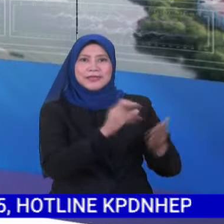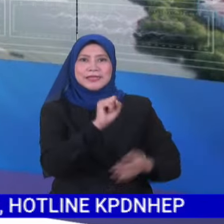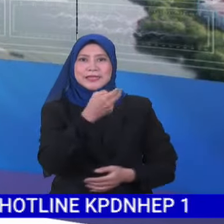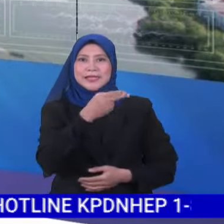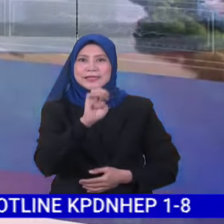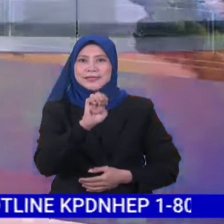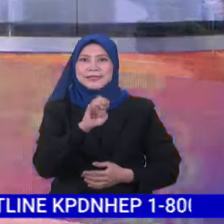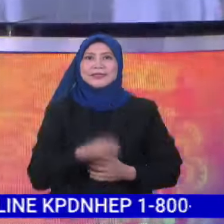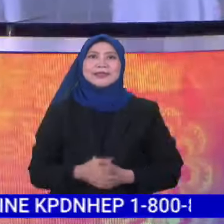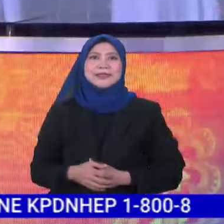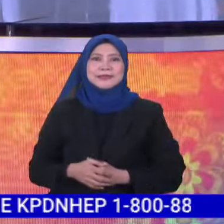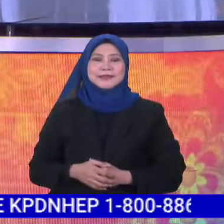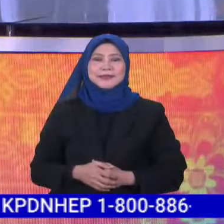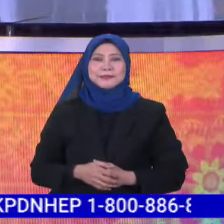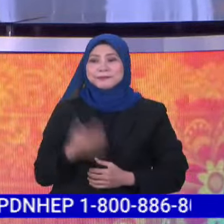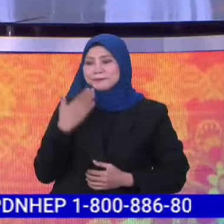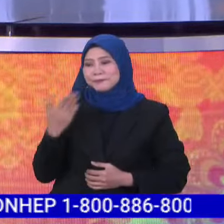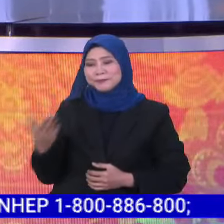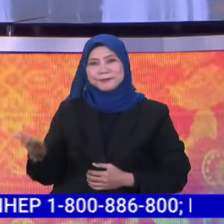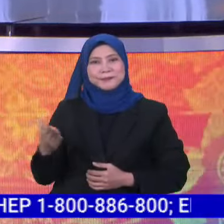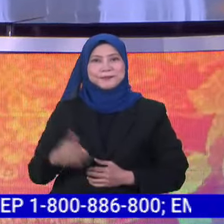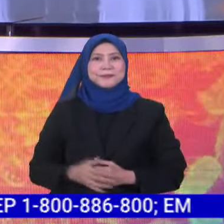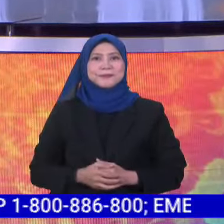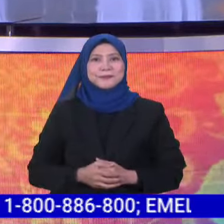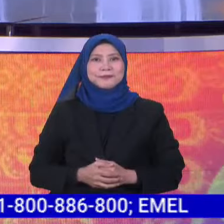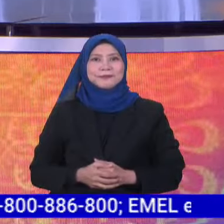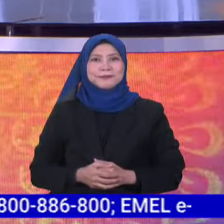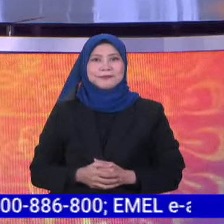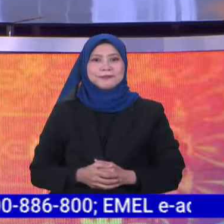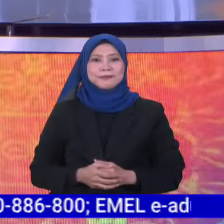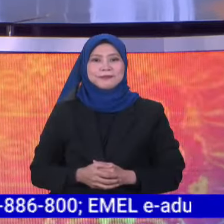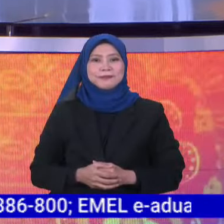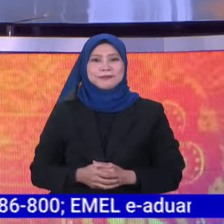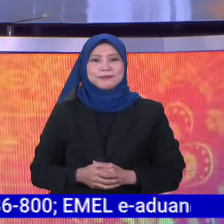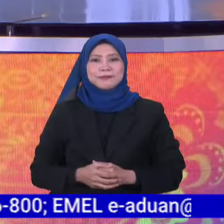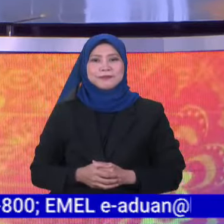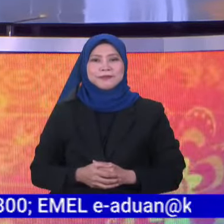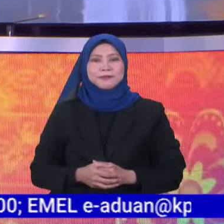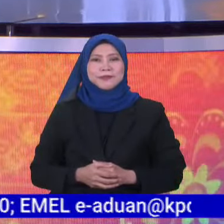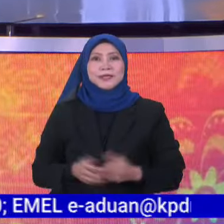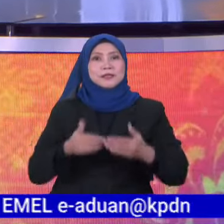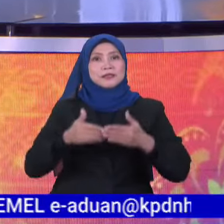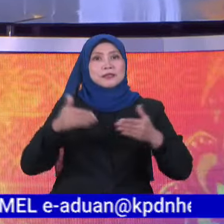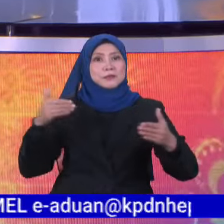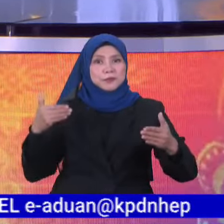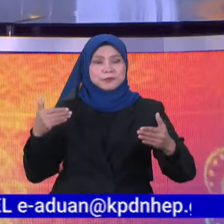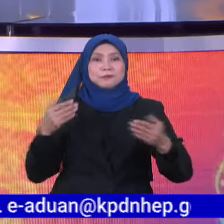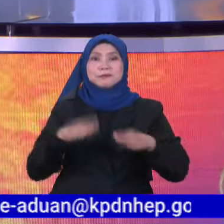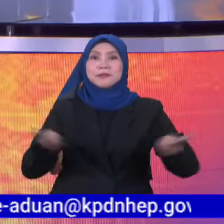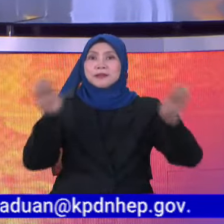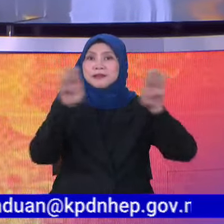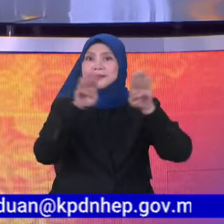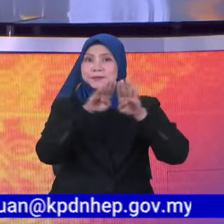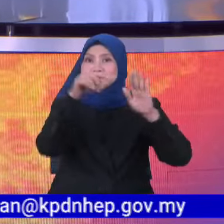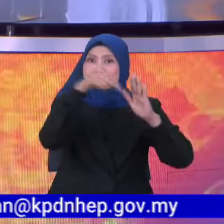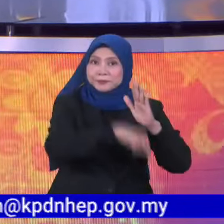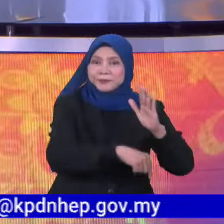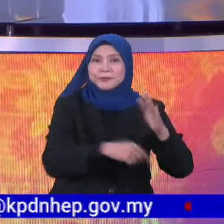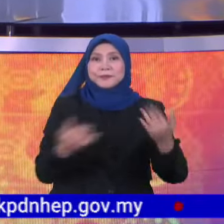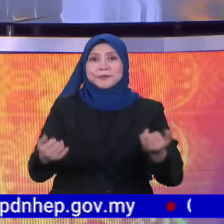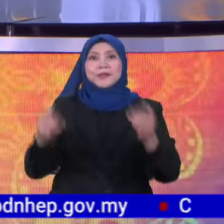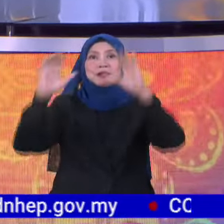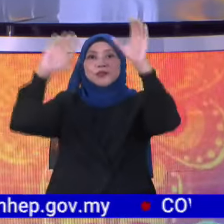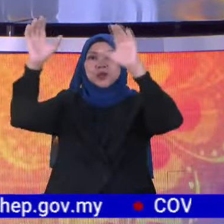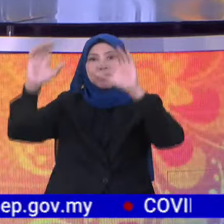yang ke-10 di Bekasi Edwin Hai sebelum kita ke berita selanjutnya kita ikuti